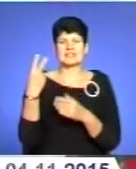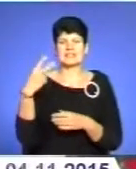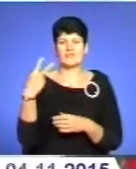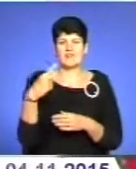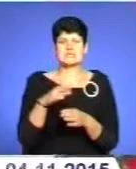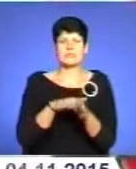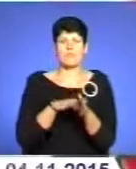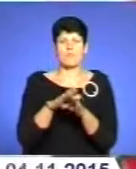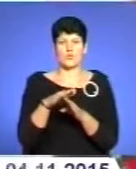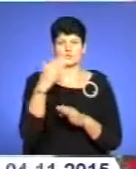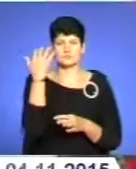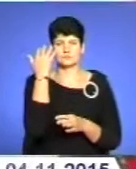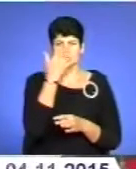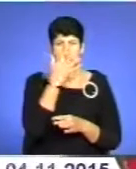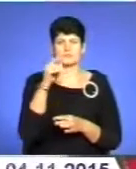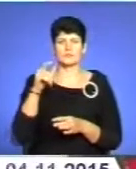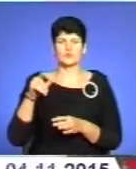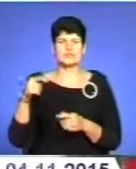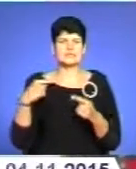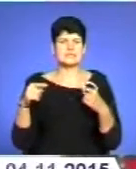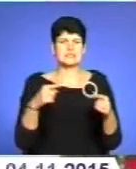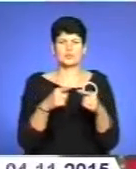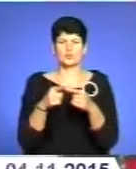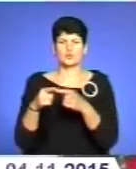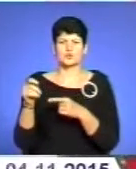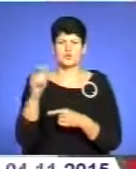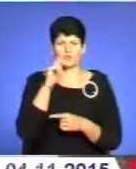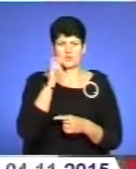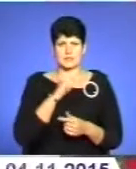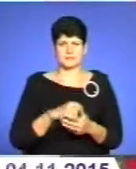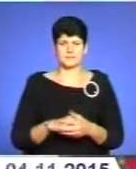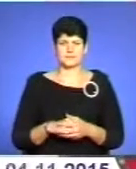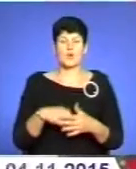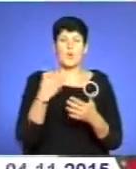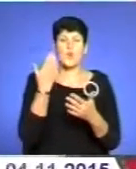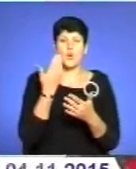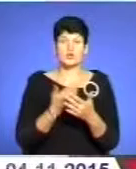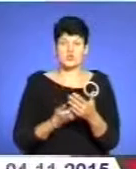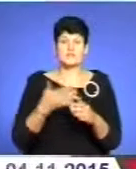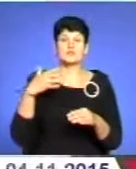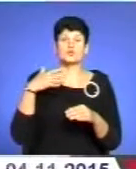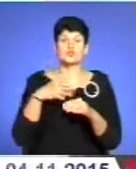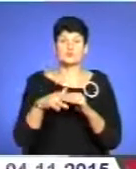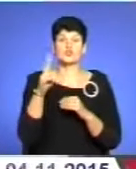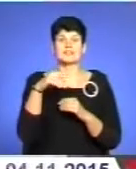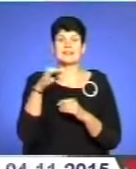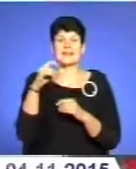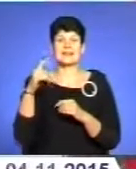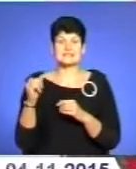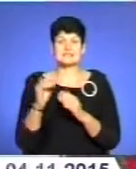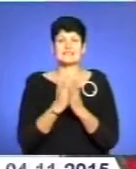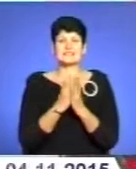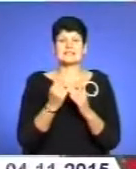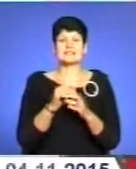повністю незрячих людей з різних куточків України. Отже, ви зрозуміли, що DAISY-книжка – це